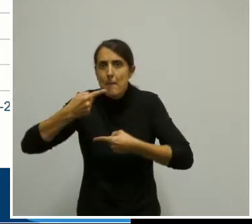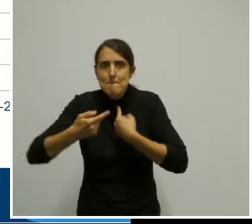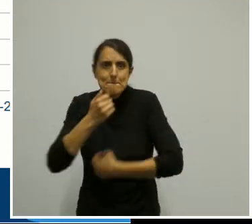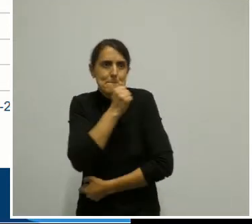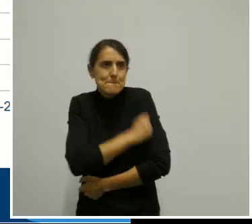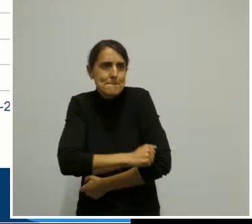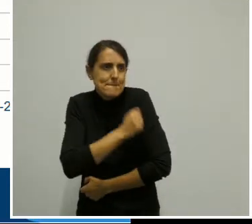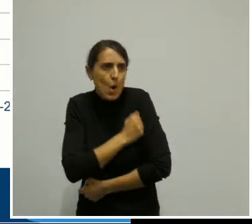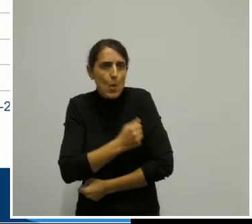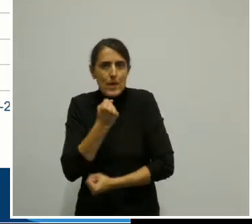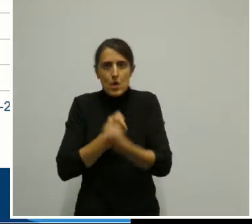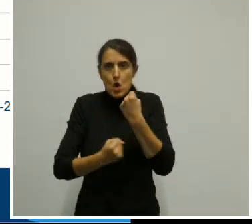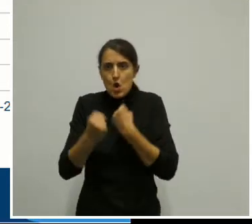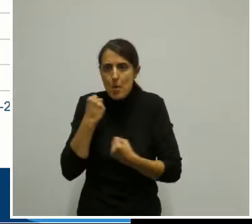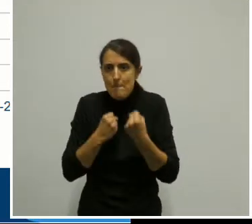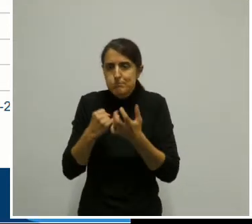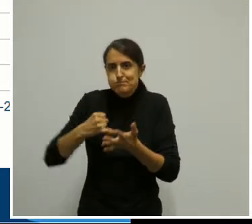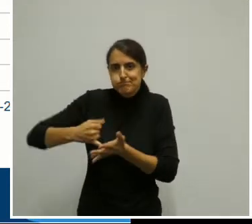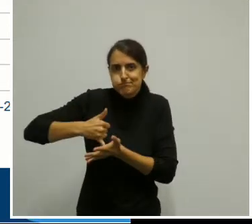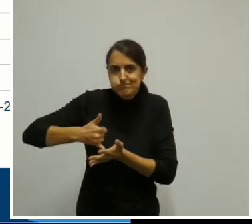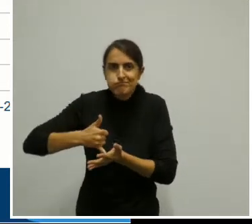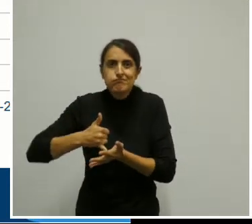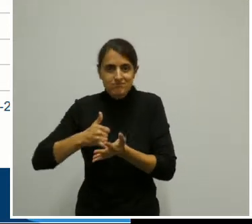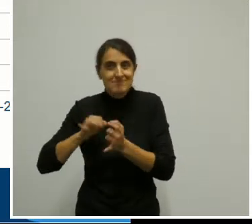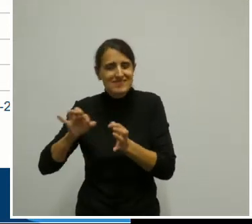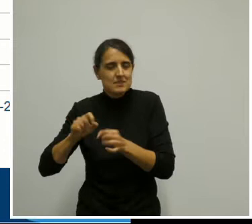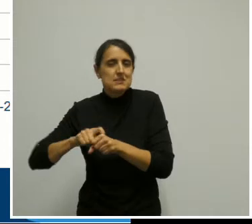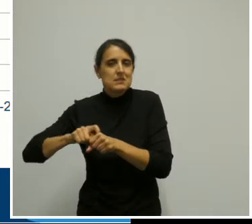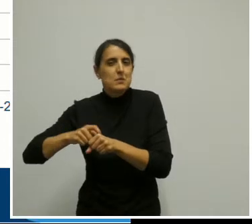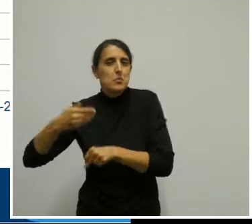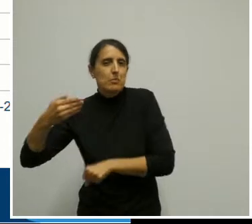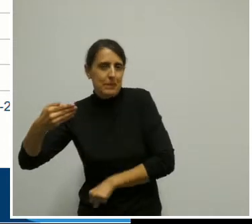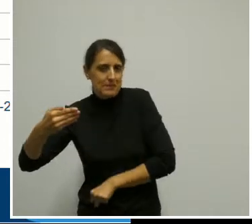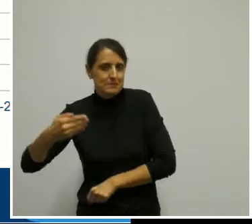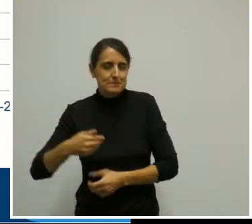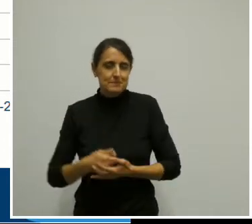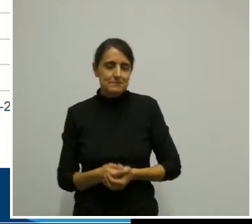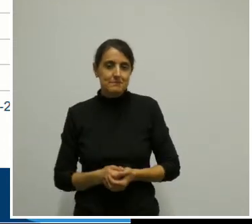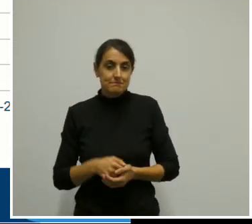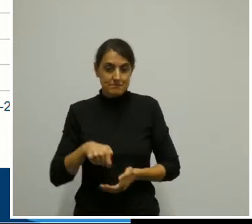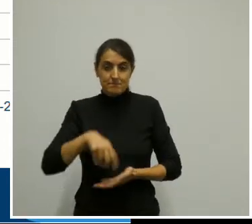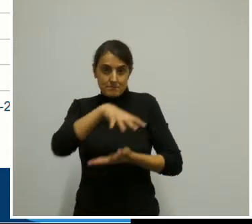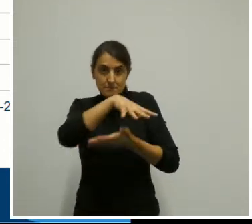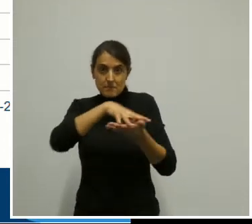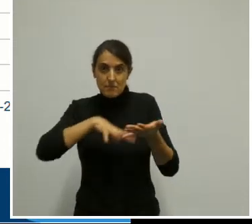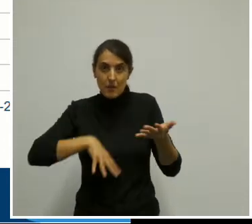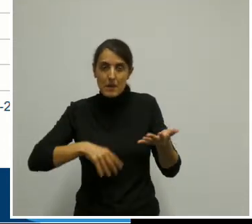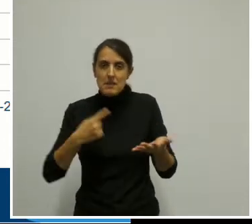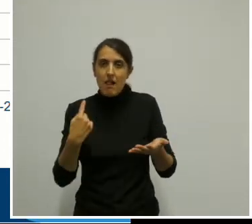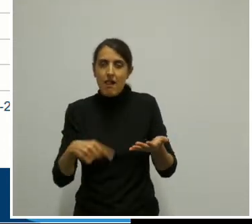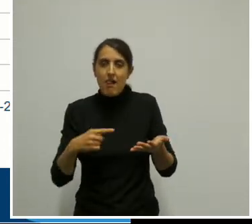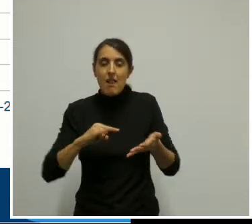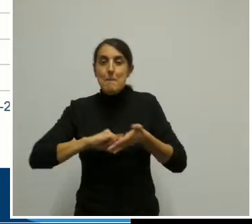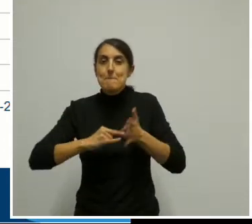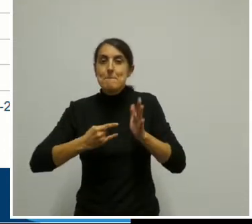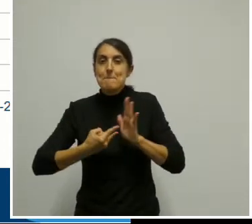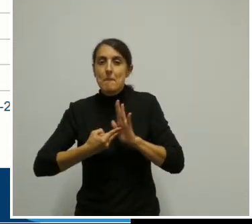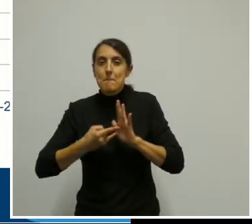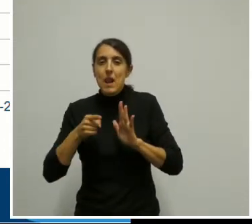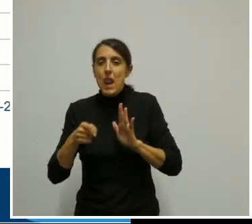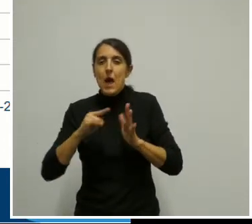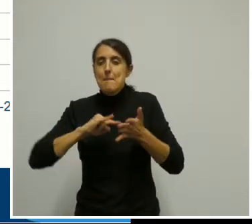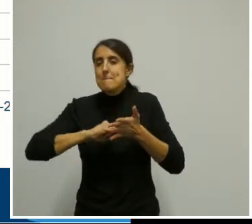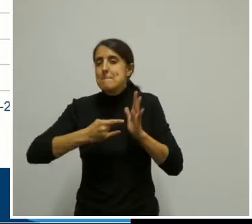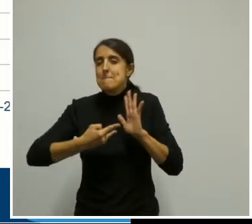cultural. També en aquest sentit, i des de que aquí a Barcelona estem portant a terme el pla de xoc, allò que diem